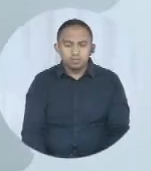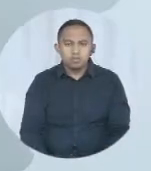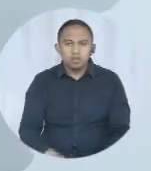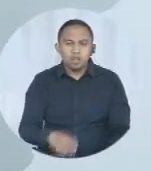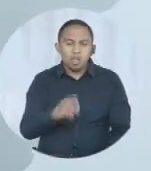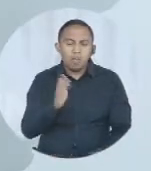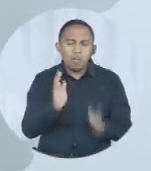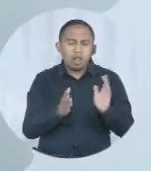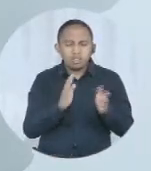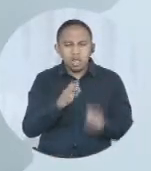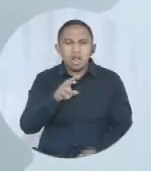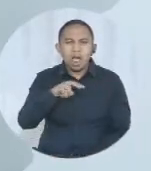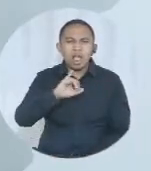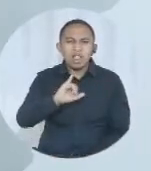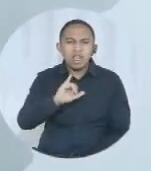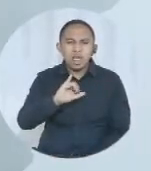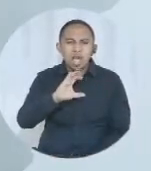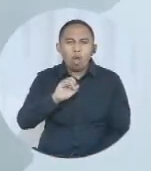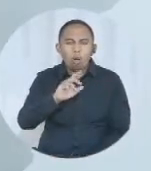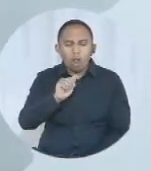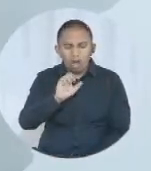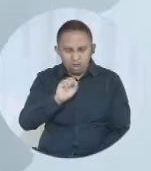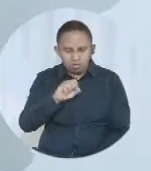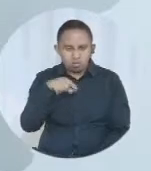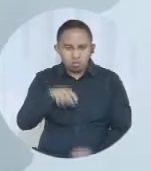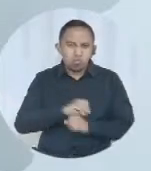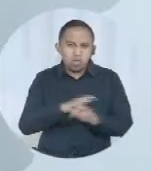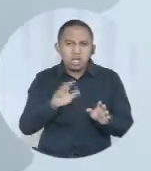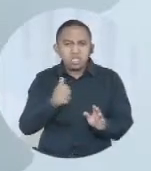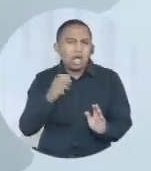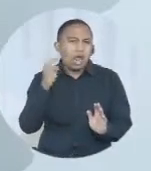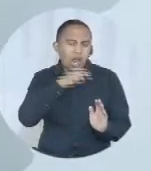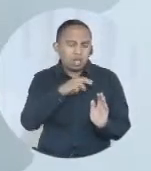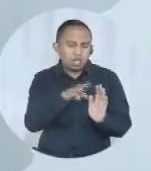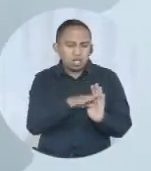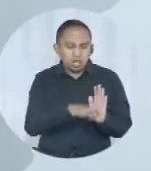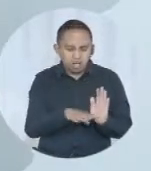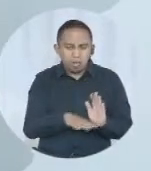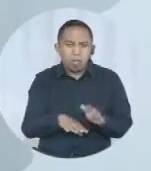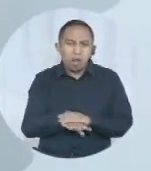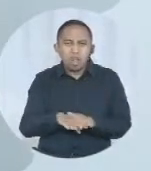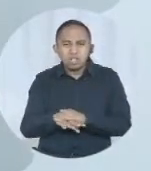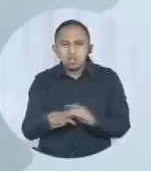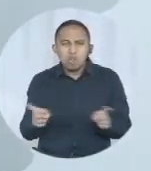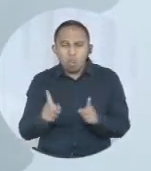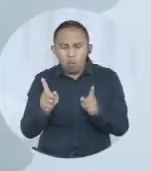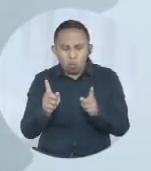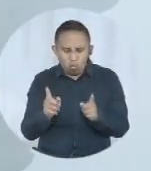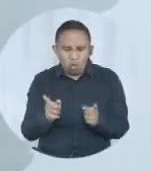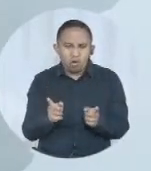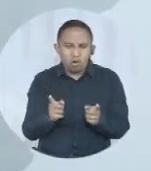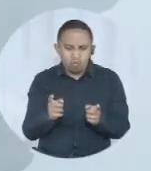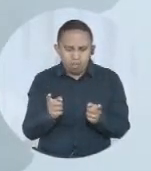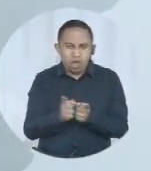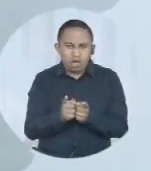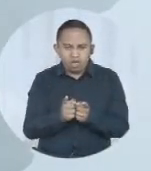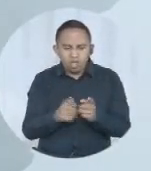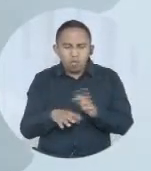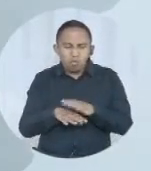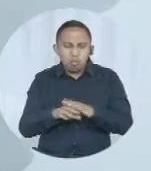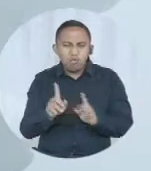Dupuy mpanazatra ny bare ny lisitra vonjimaika andreo mpilalao izay voantso hiatrika ny fifanitsanana amin'ny